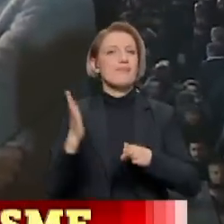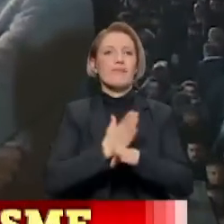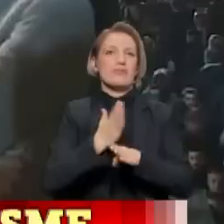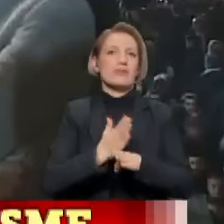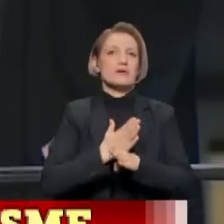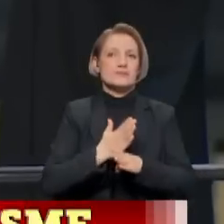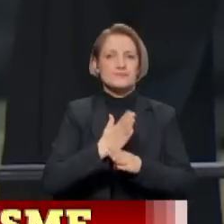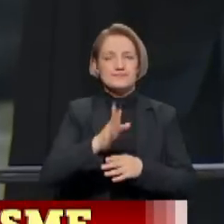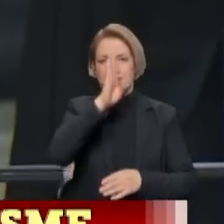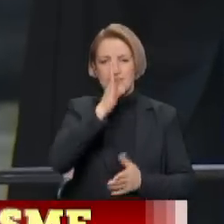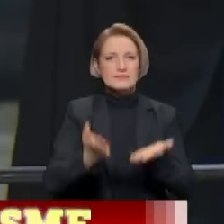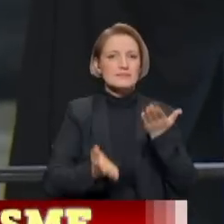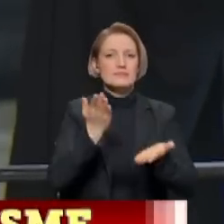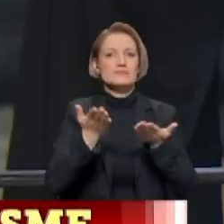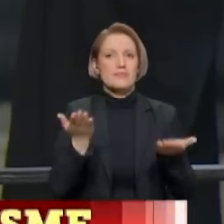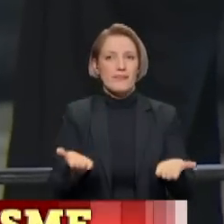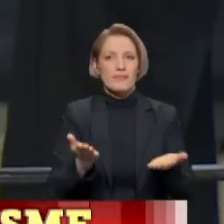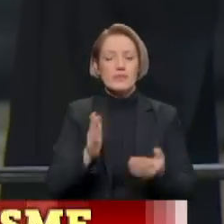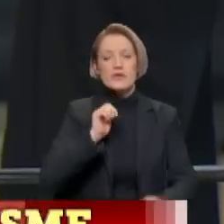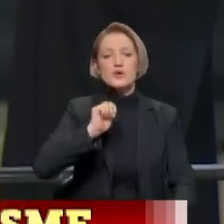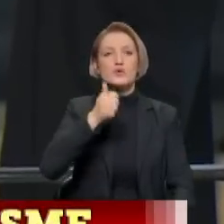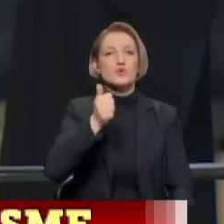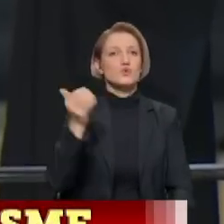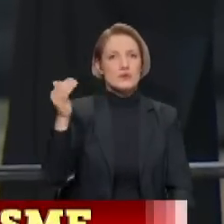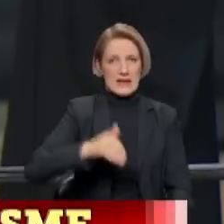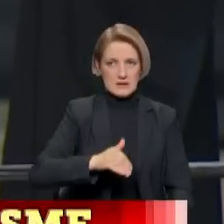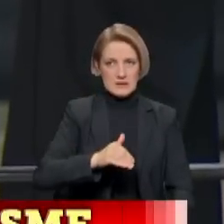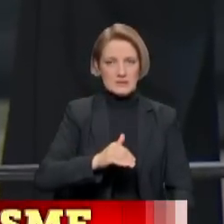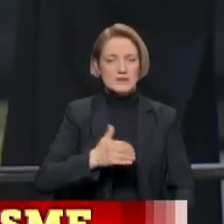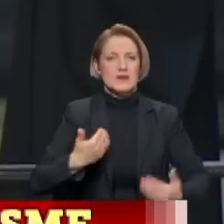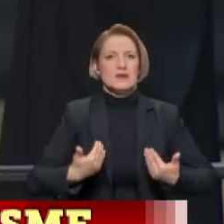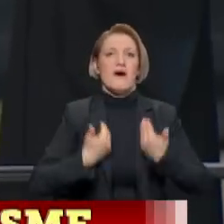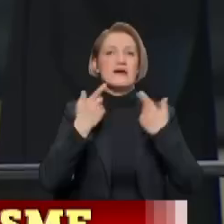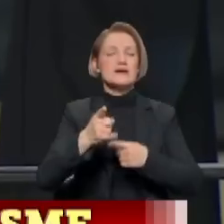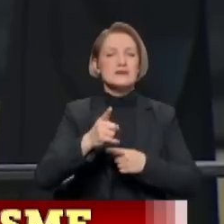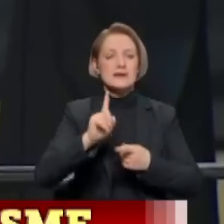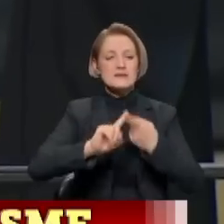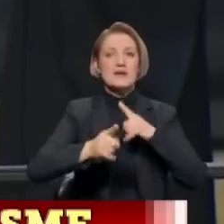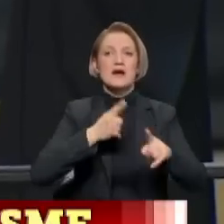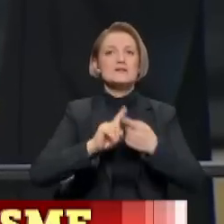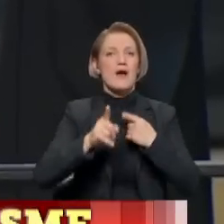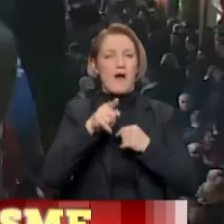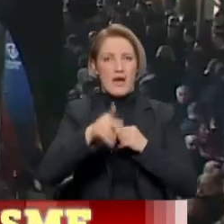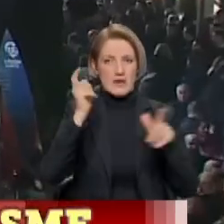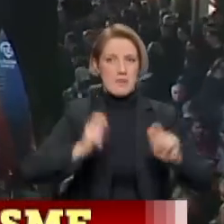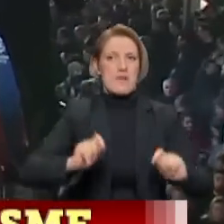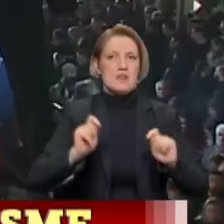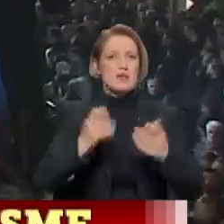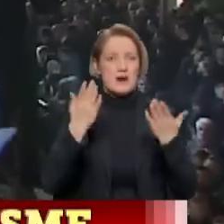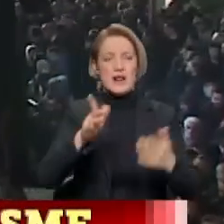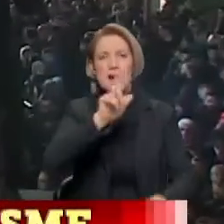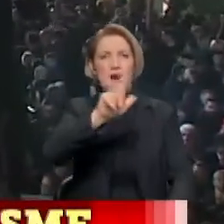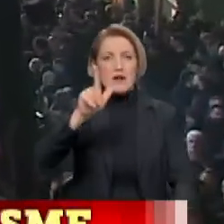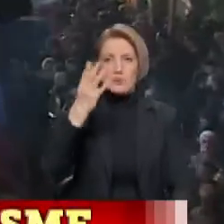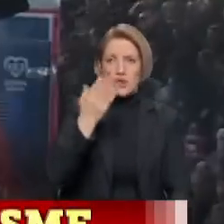Çünkü adalet gün gelecek, yargıyı siyasallaştıranlara da